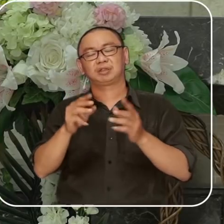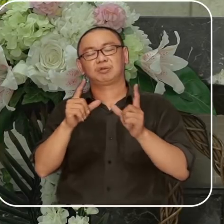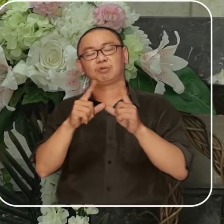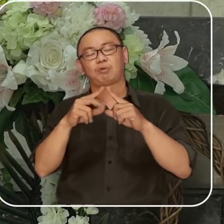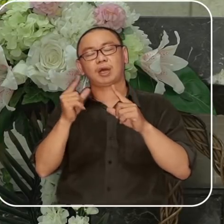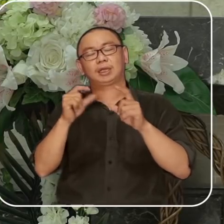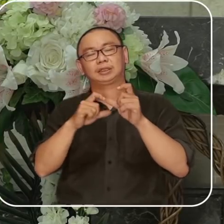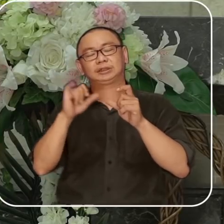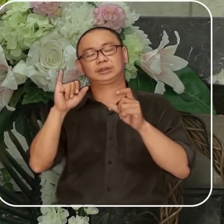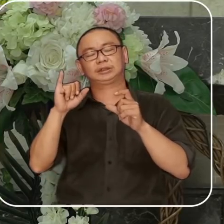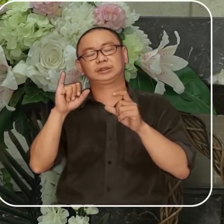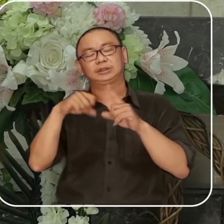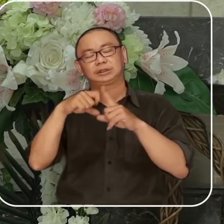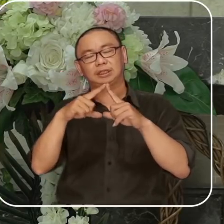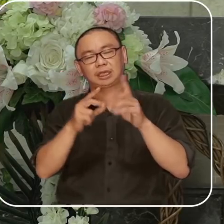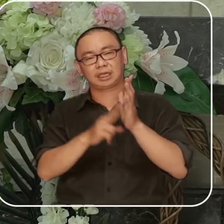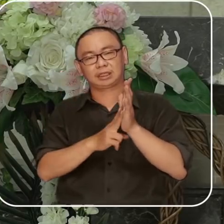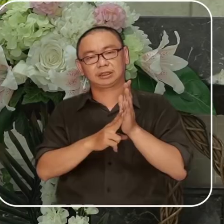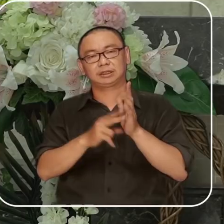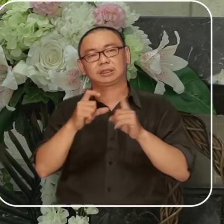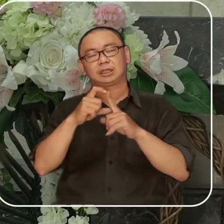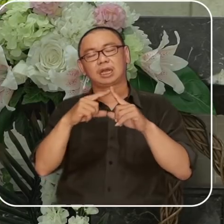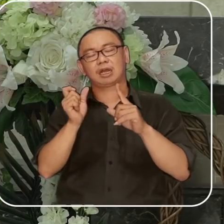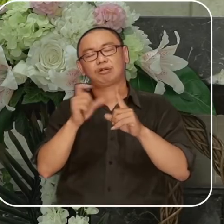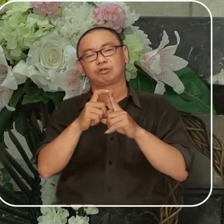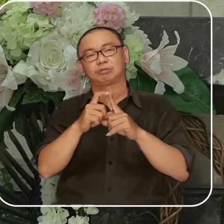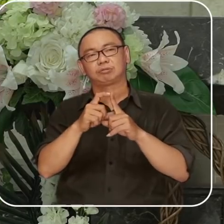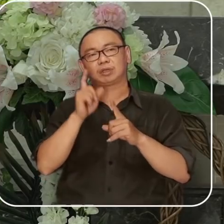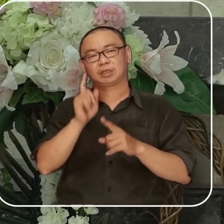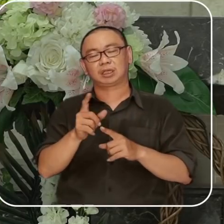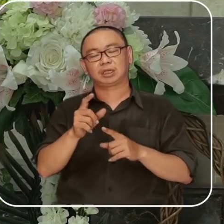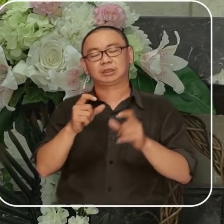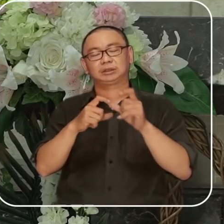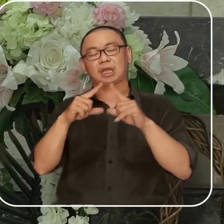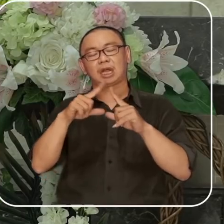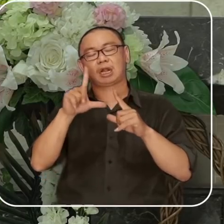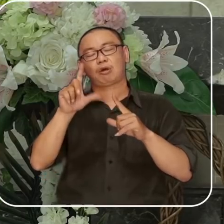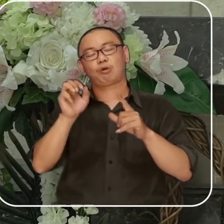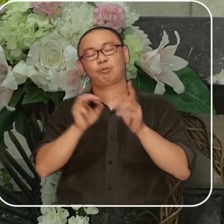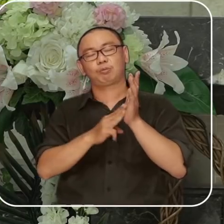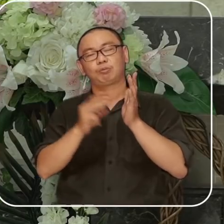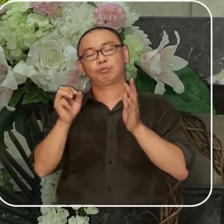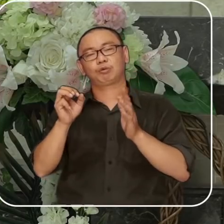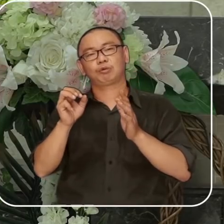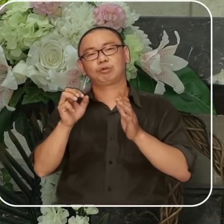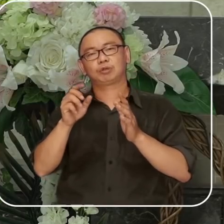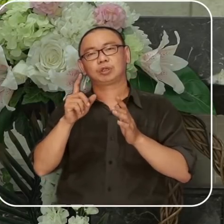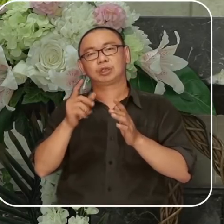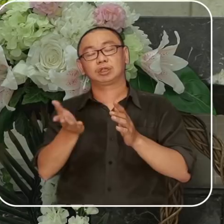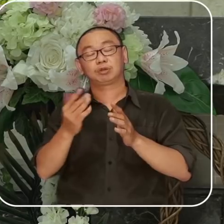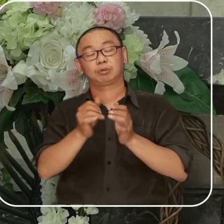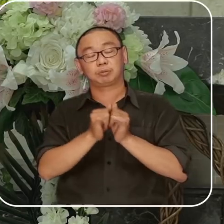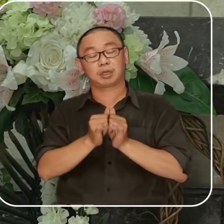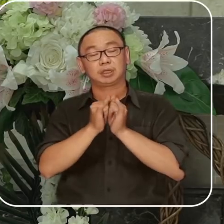diwariskan Daud kepada Salomo. Sehingga hidup beribadah